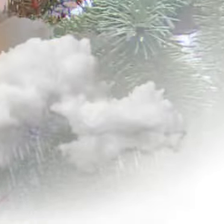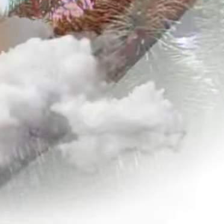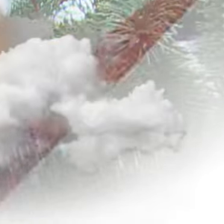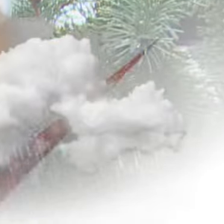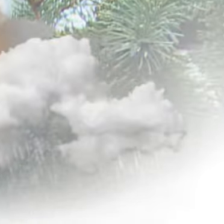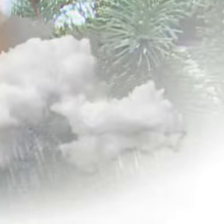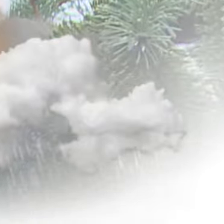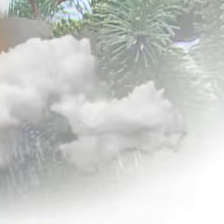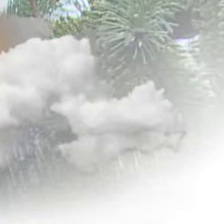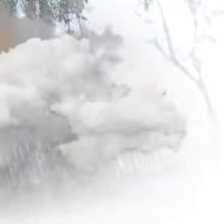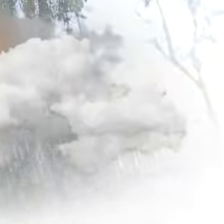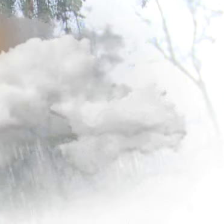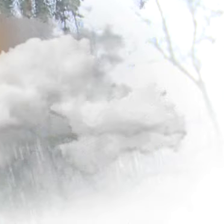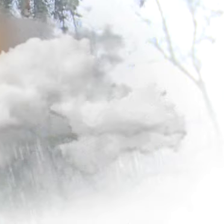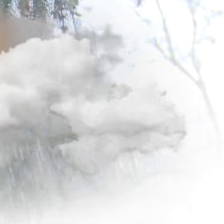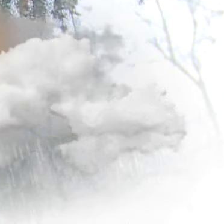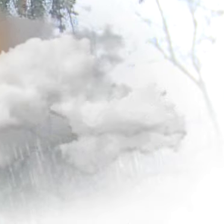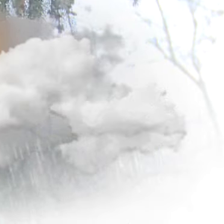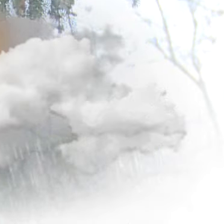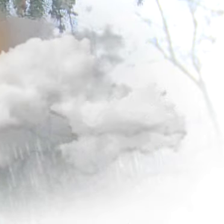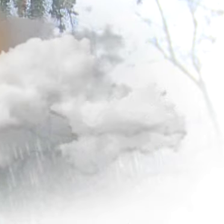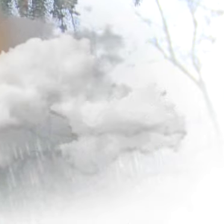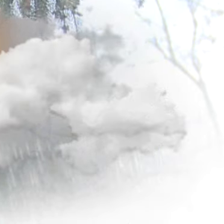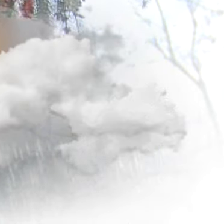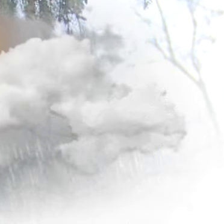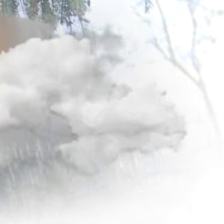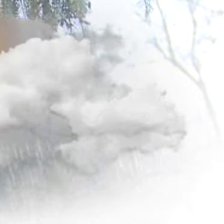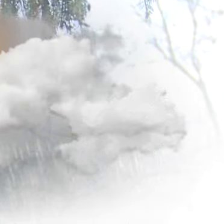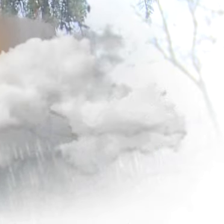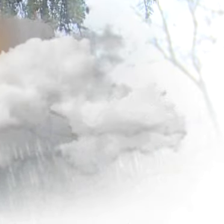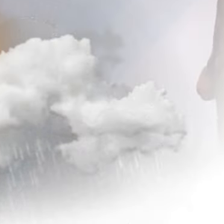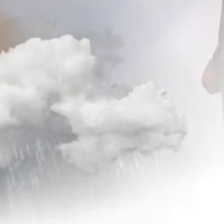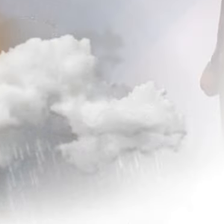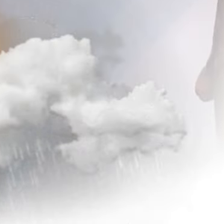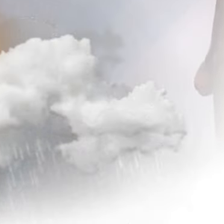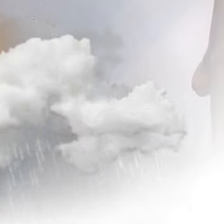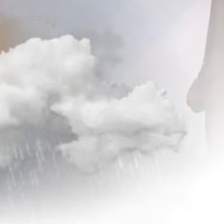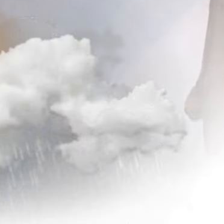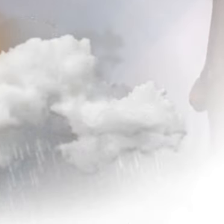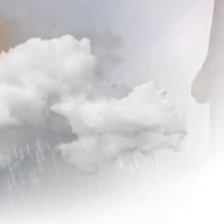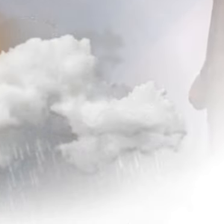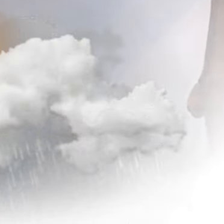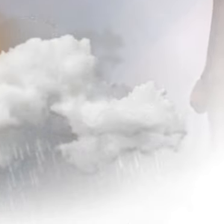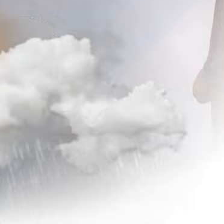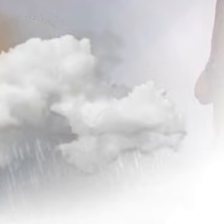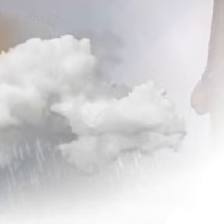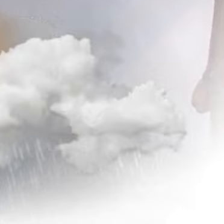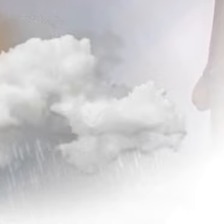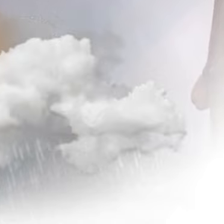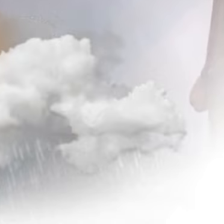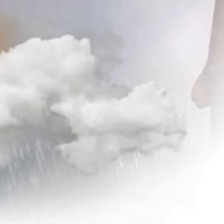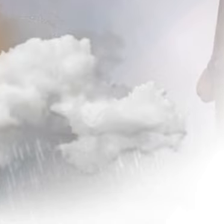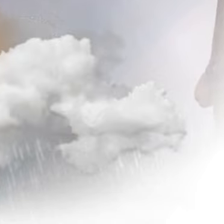паветра прагрэецца днём і да плюс 4 будзе вечарам. Пахмурна, невялікі дождж, вецер заходні,